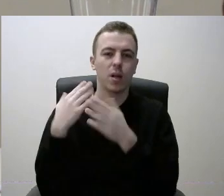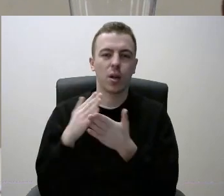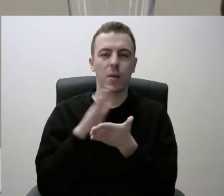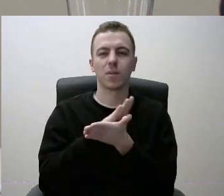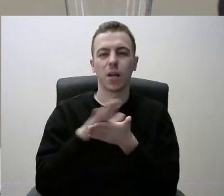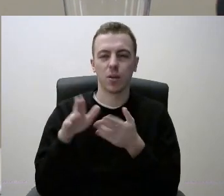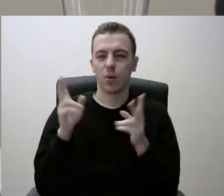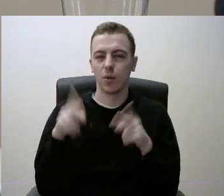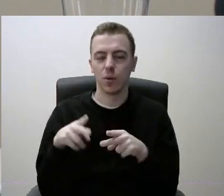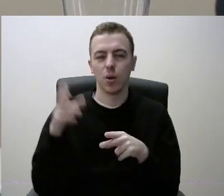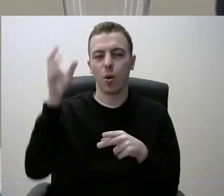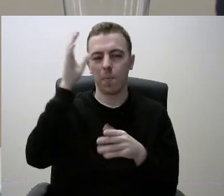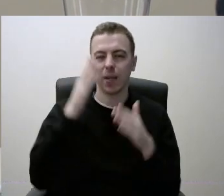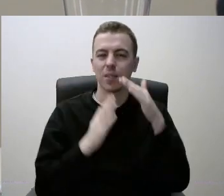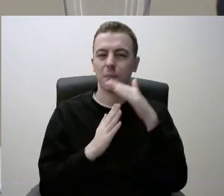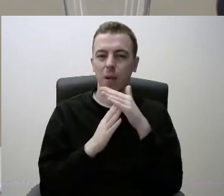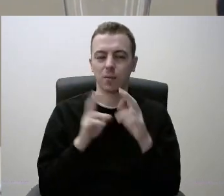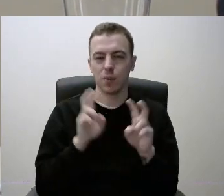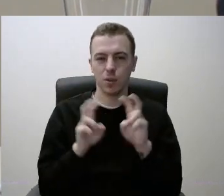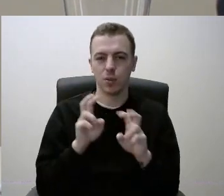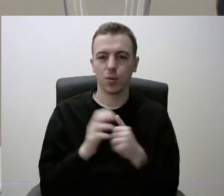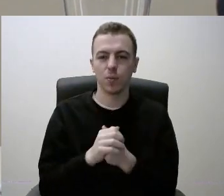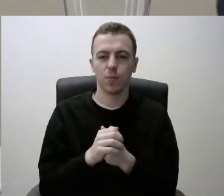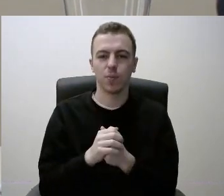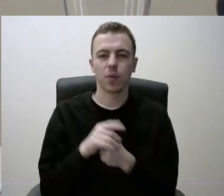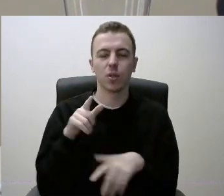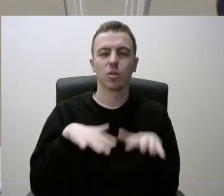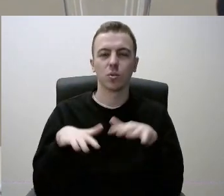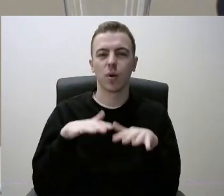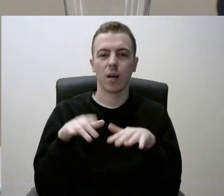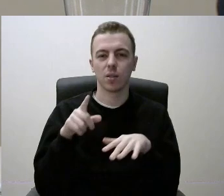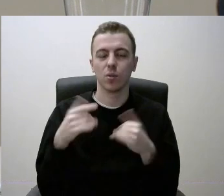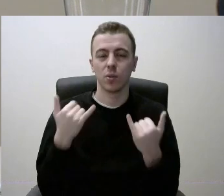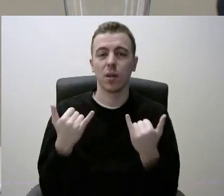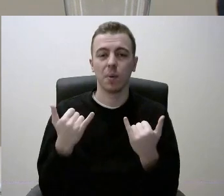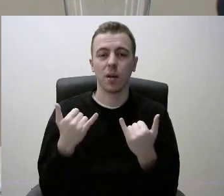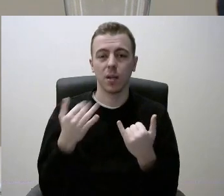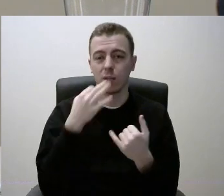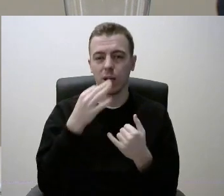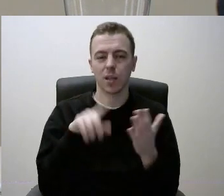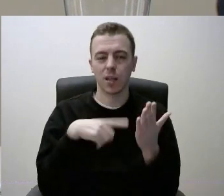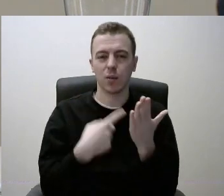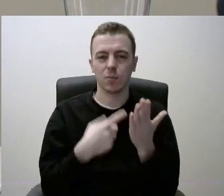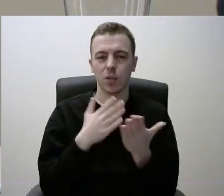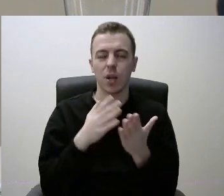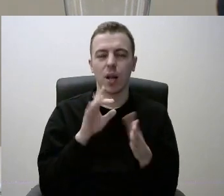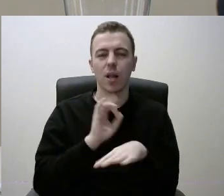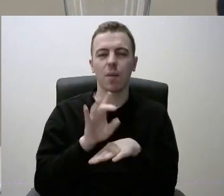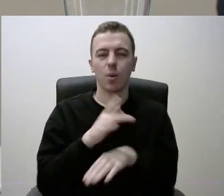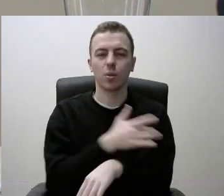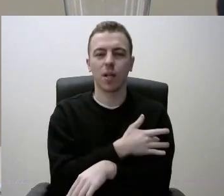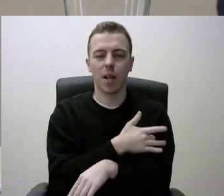maksimalias kompetencijas tuose valdymo organuose. Ta situacija, apie kurią jūs minėjote klausime, tai yra Klaipėdos energijos, tai yra